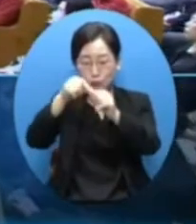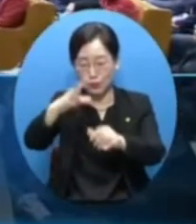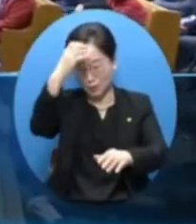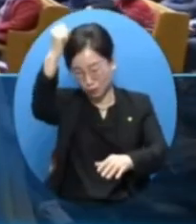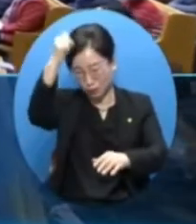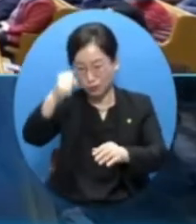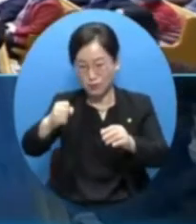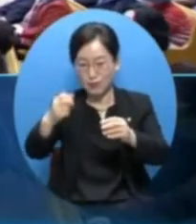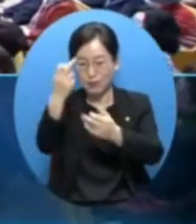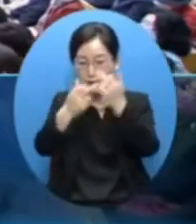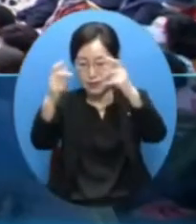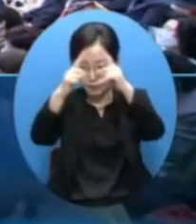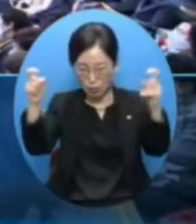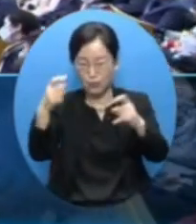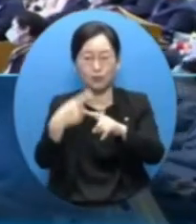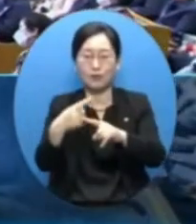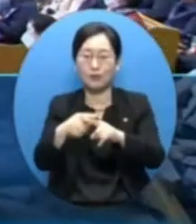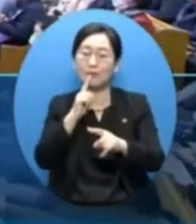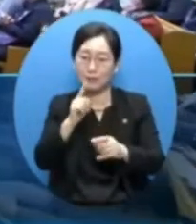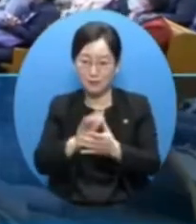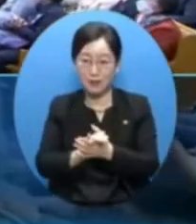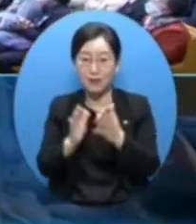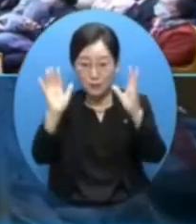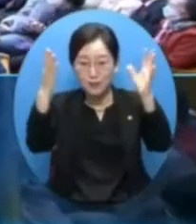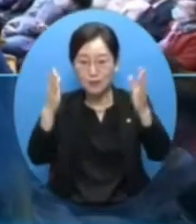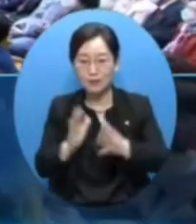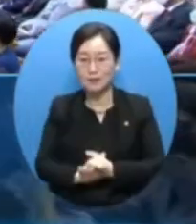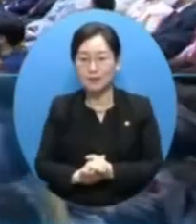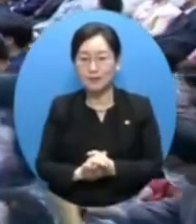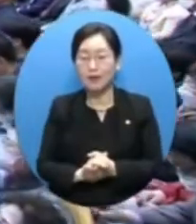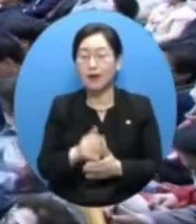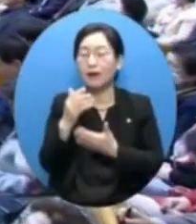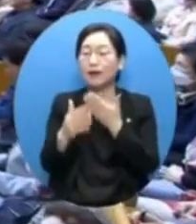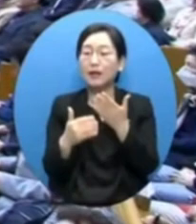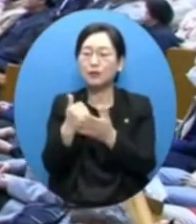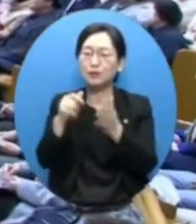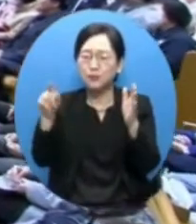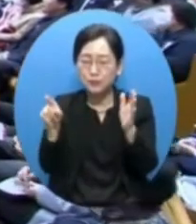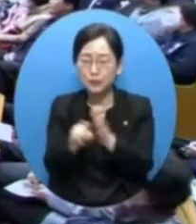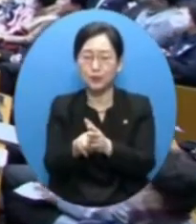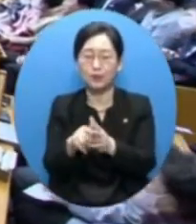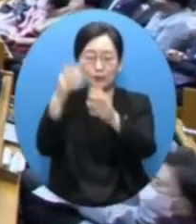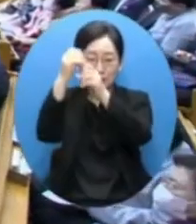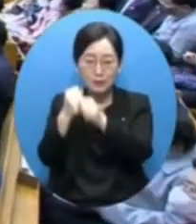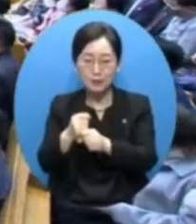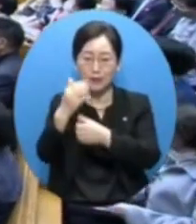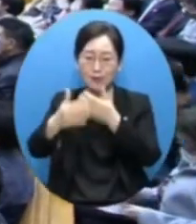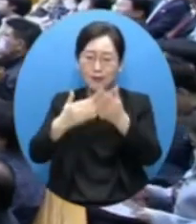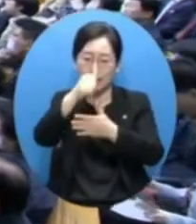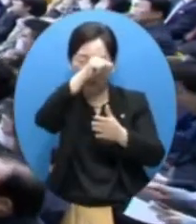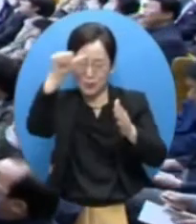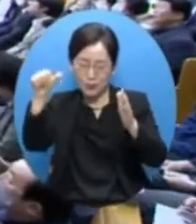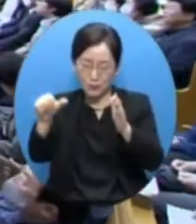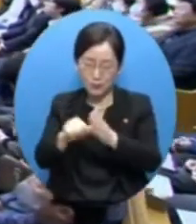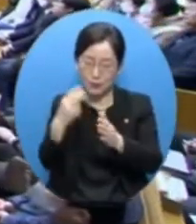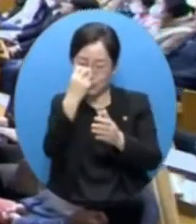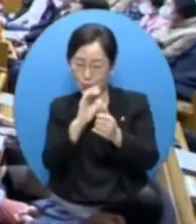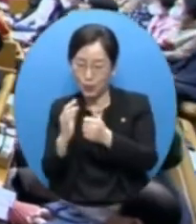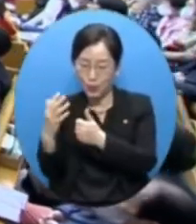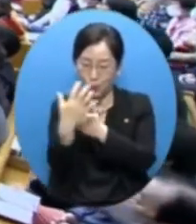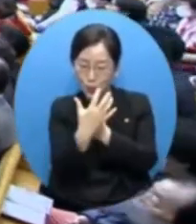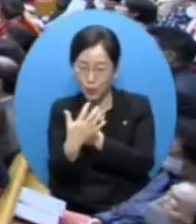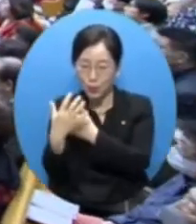산성이시로다. 할렐루야. 이 하나님을 믿고 의지하고 나가면 하나님께서 일생 동안 우리를 보호하시고